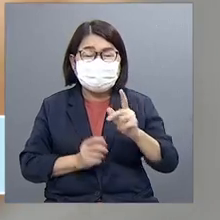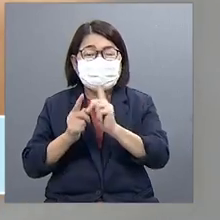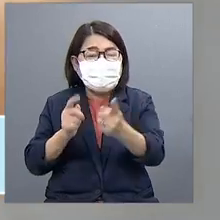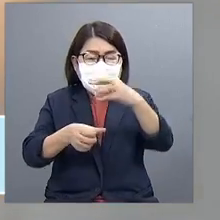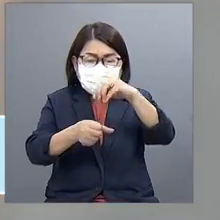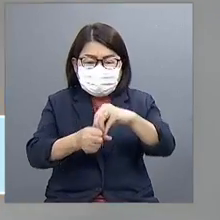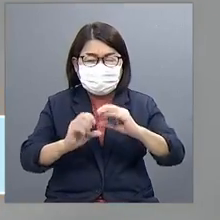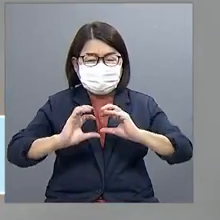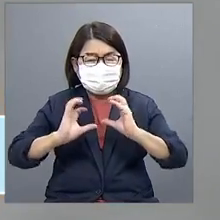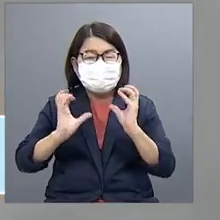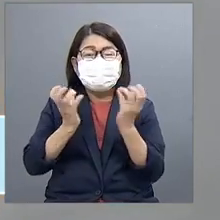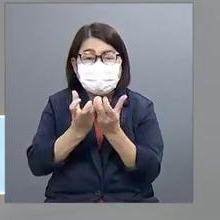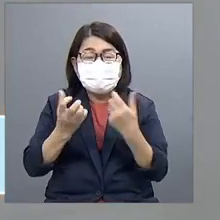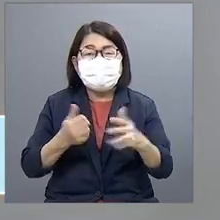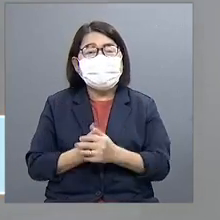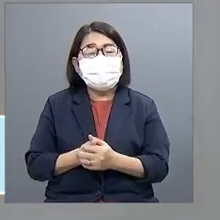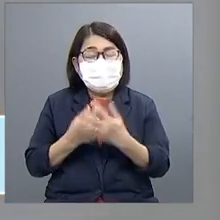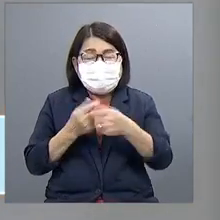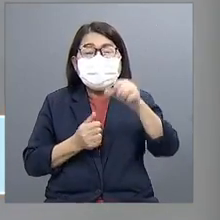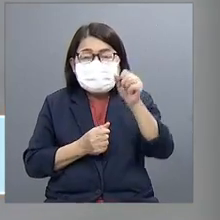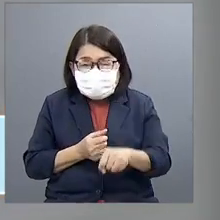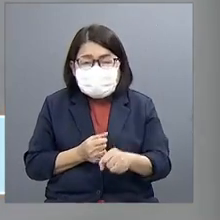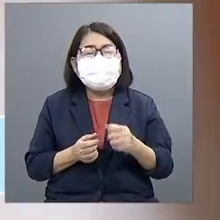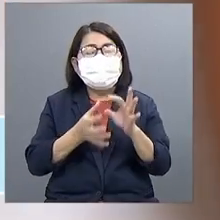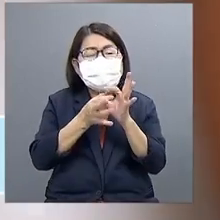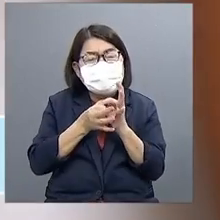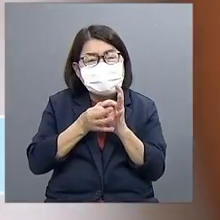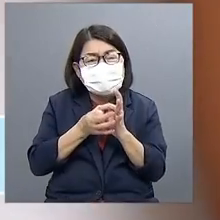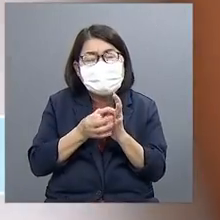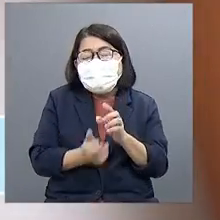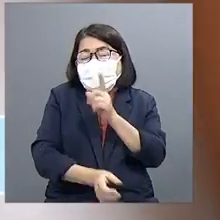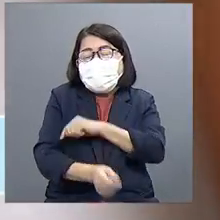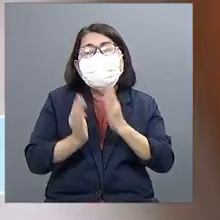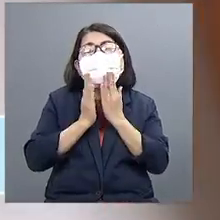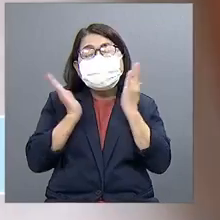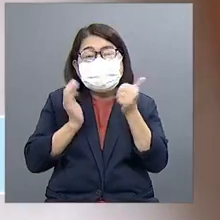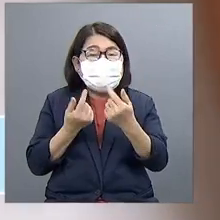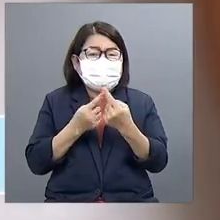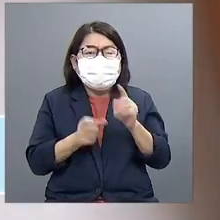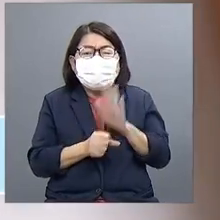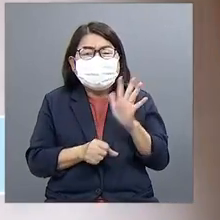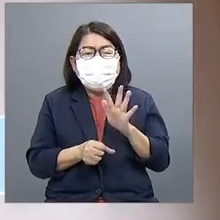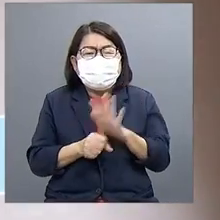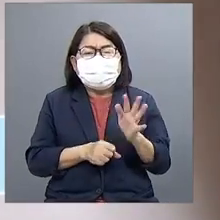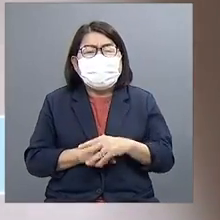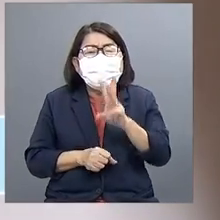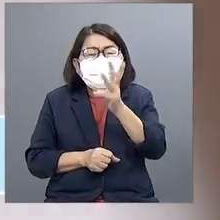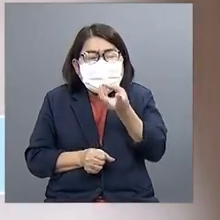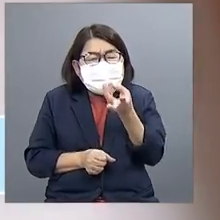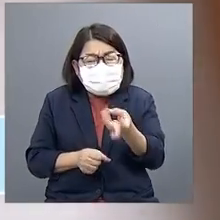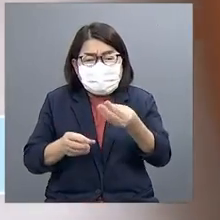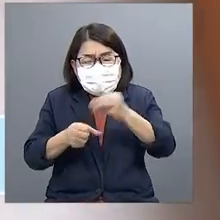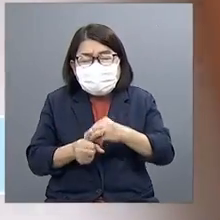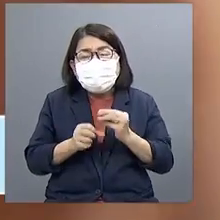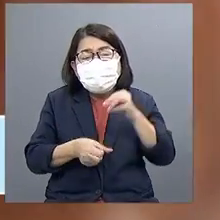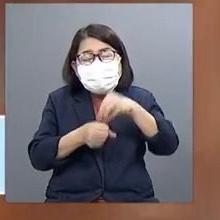ความเชื่อกันนะครับว่ามันทำให้ขาวได้แต่ก็ไม่ได้มีปริมาณที่มากพอและถึงจะเอาเนื้อฟักทองมาพอกผิววิตามินมันก็ไม่สามารถป